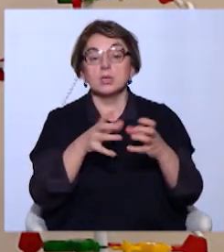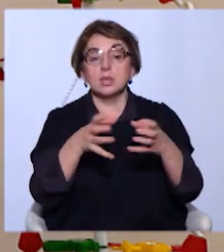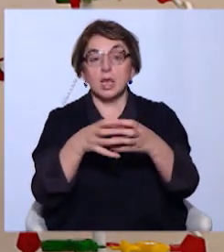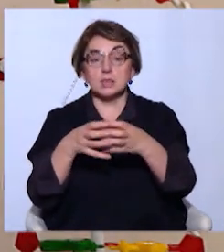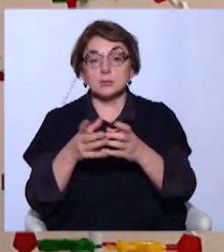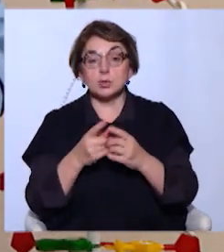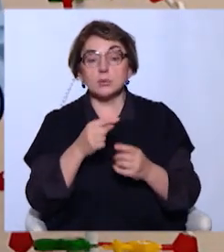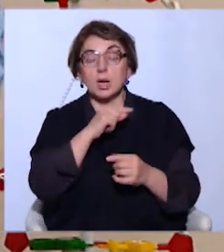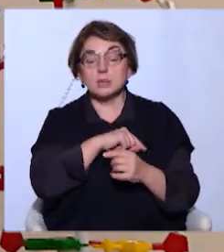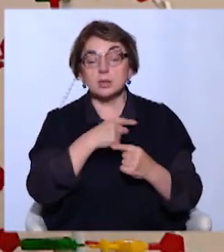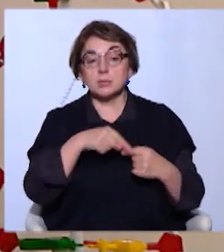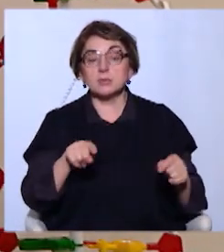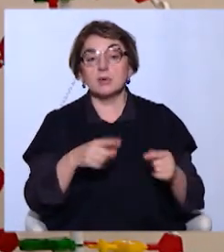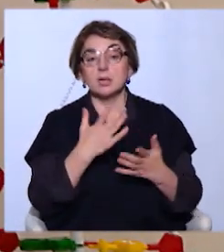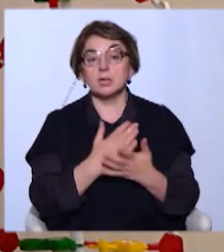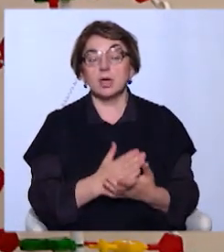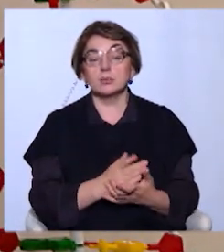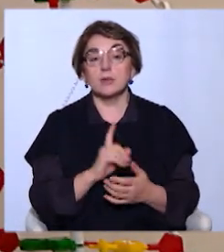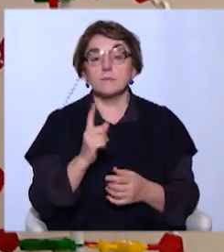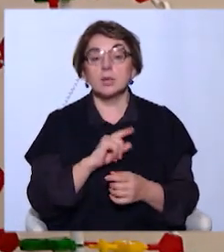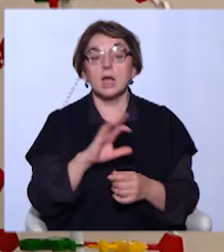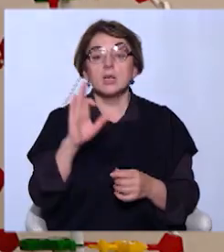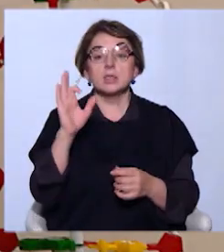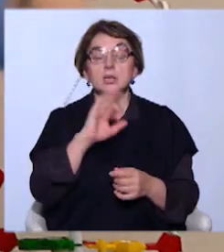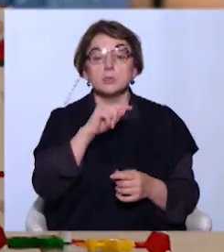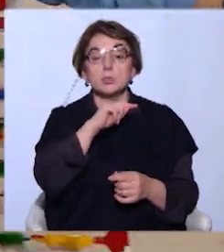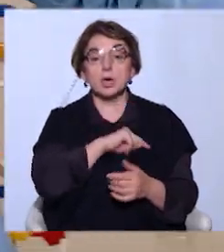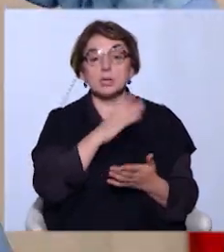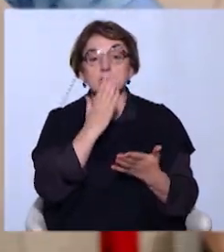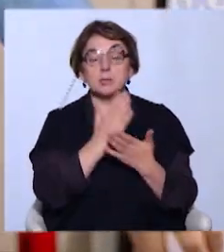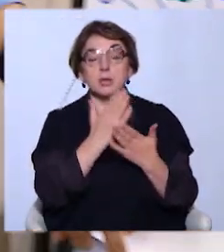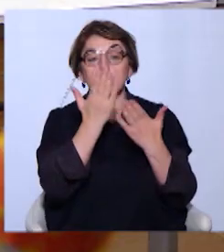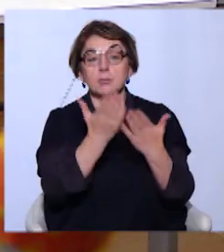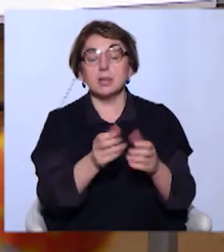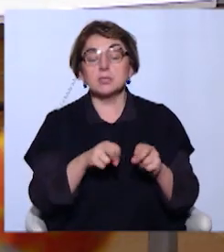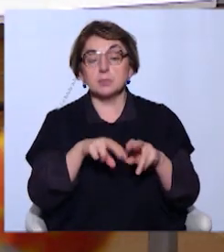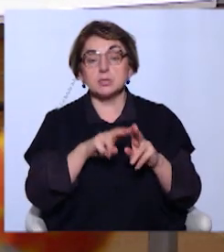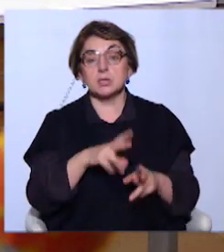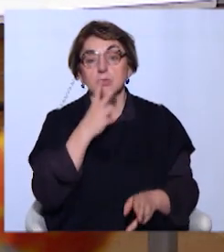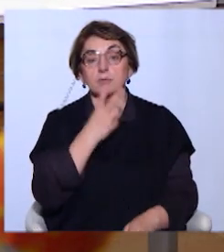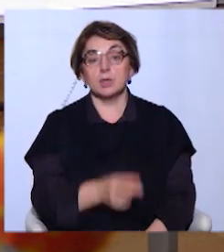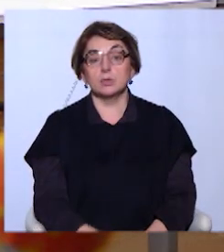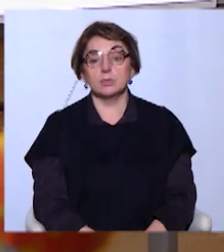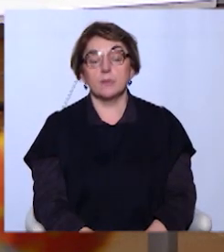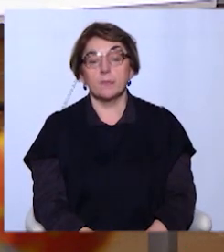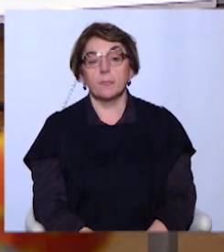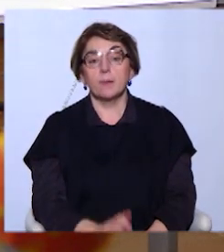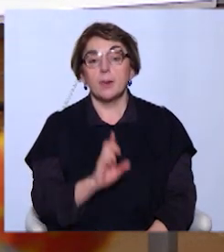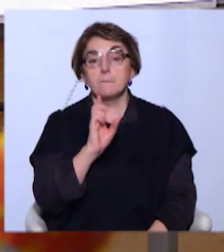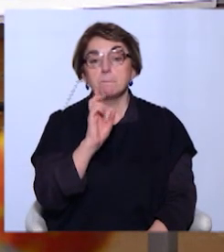რომლებიც სრულიად განსხვავებული თვისებებით ხასიათდებიან. და რა ქიმიური თვისებებია დამახასიათებელი